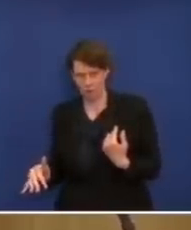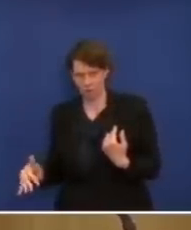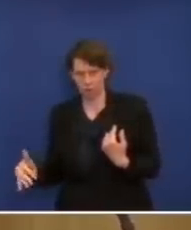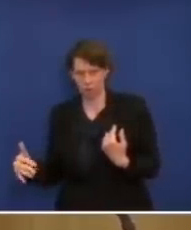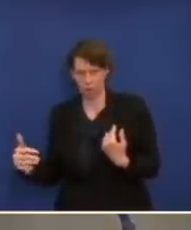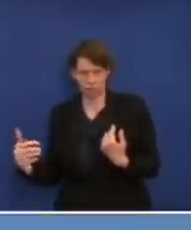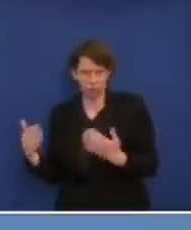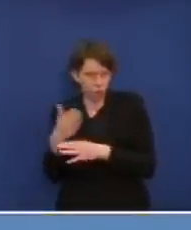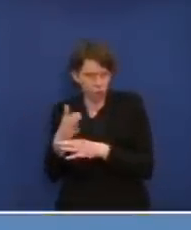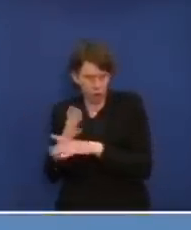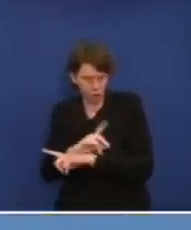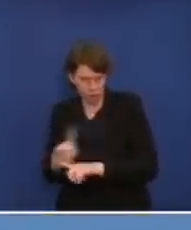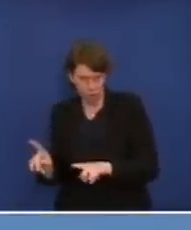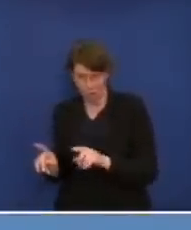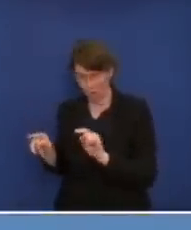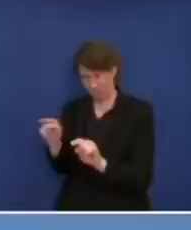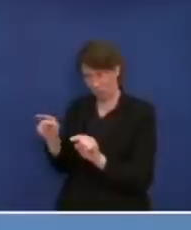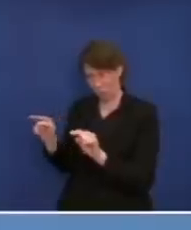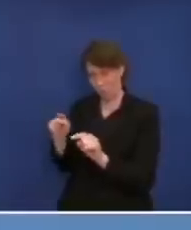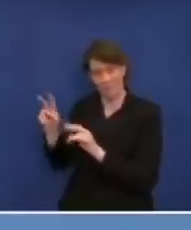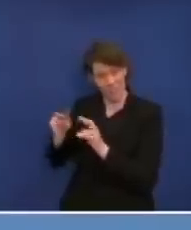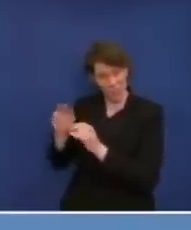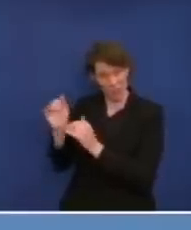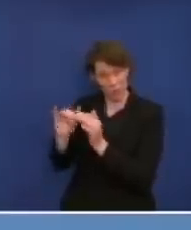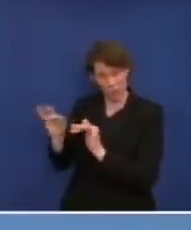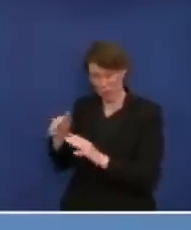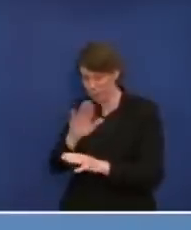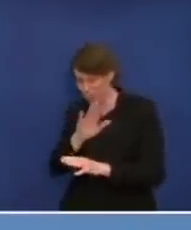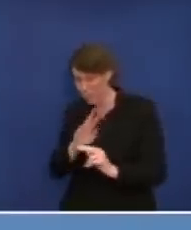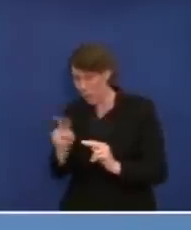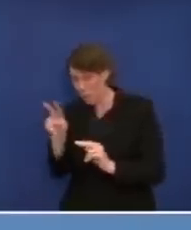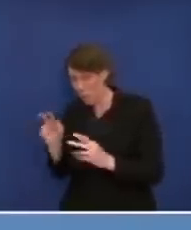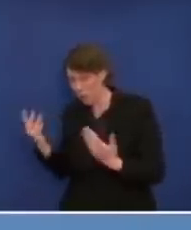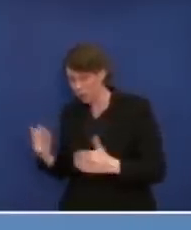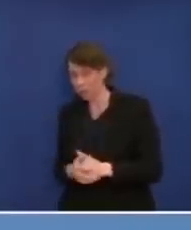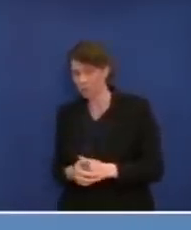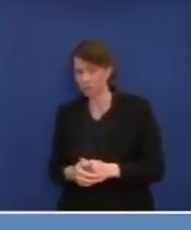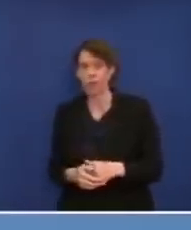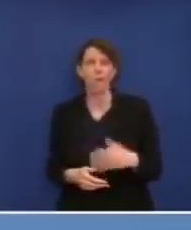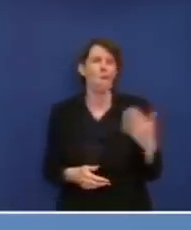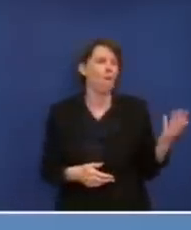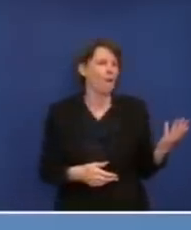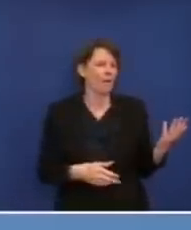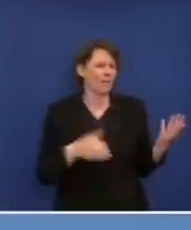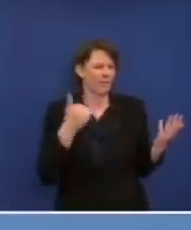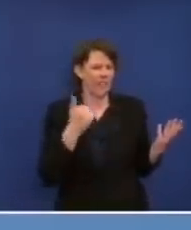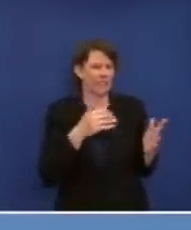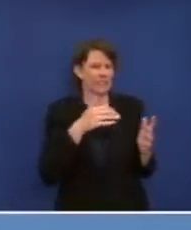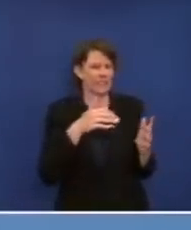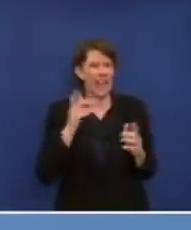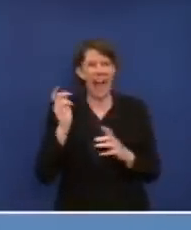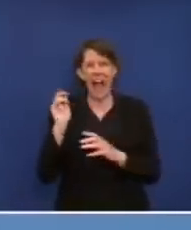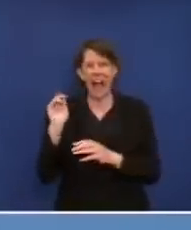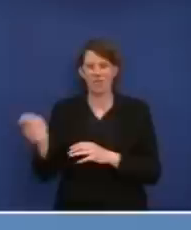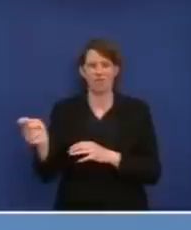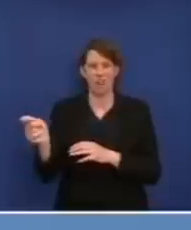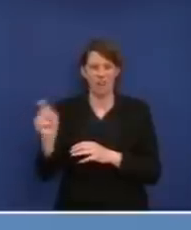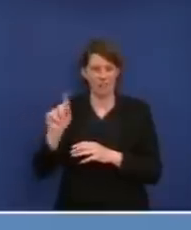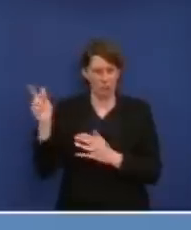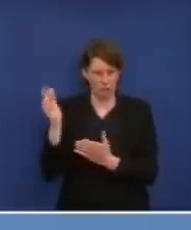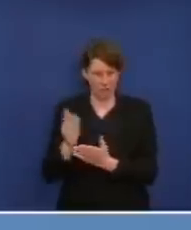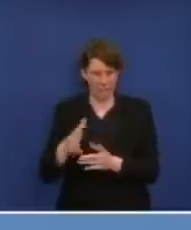diese Taliban-Strukturen? Also da ja die Frage jetzt im Kontext des Anschlags vom